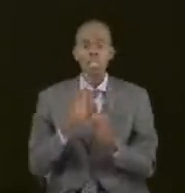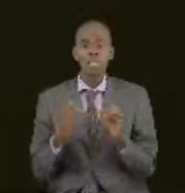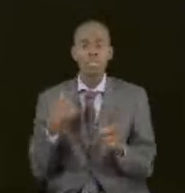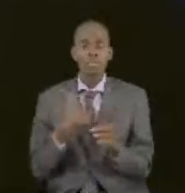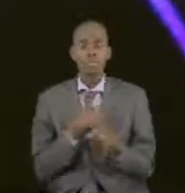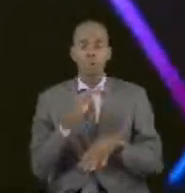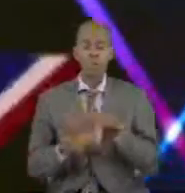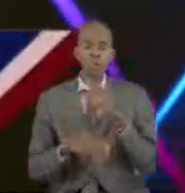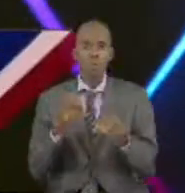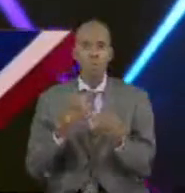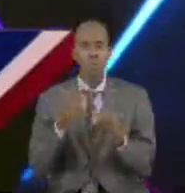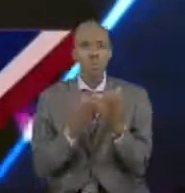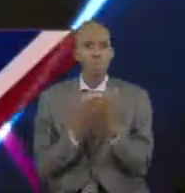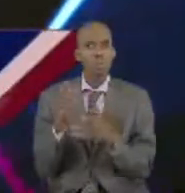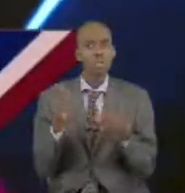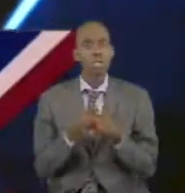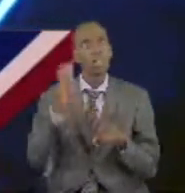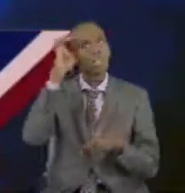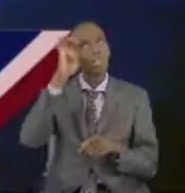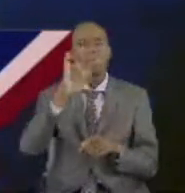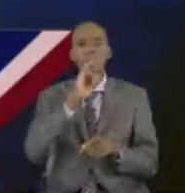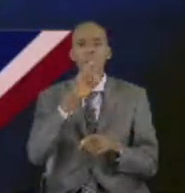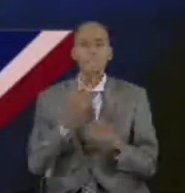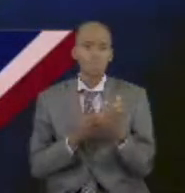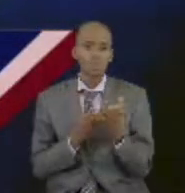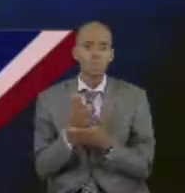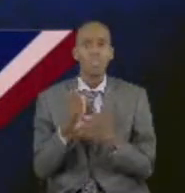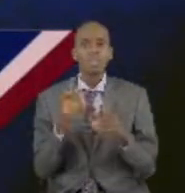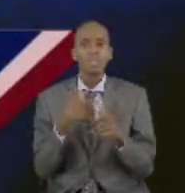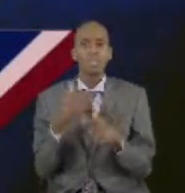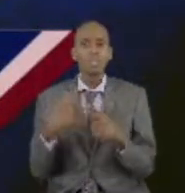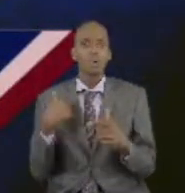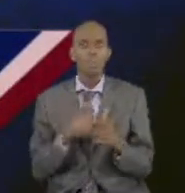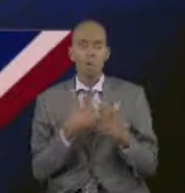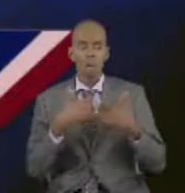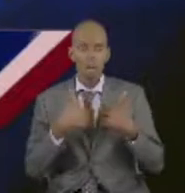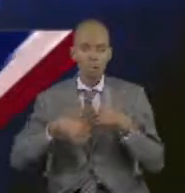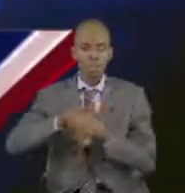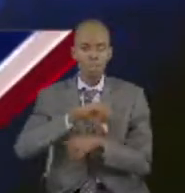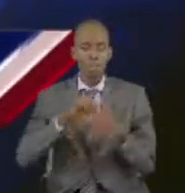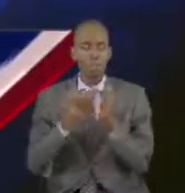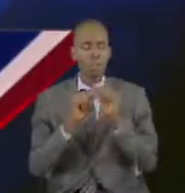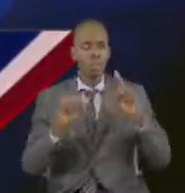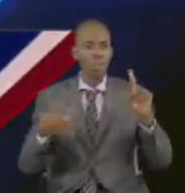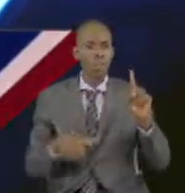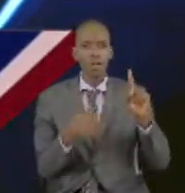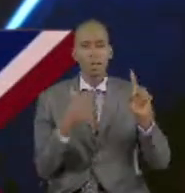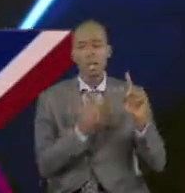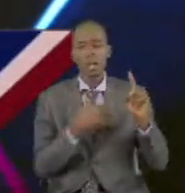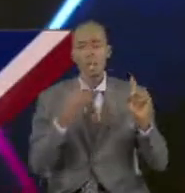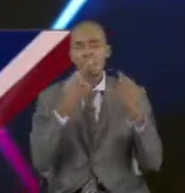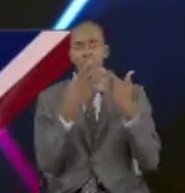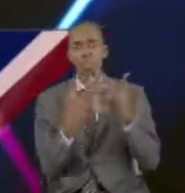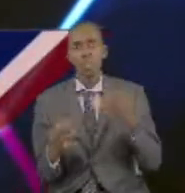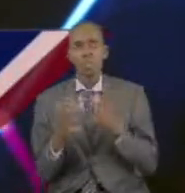vérité comme le même il est dans la vérité alors nous sommes en communion les yeux avec mutuellement les uns avec les autres et le sang